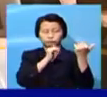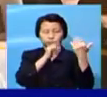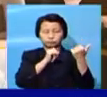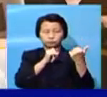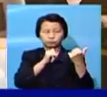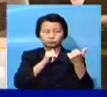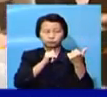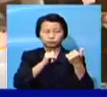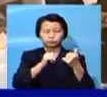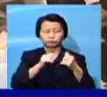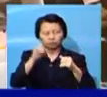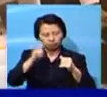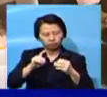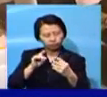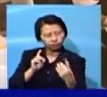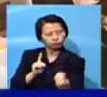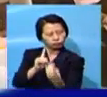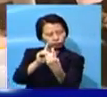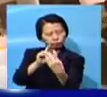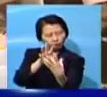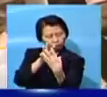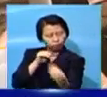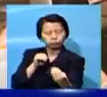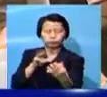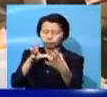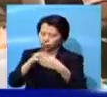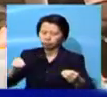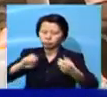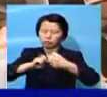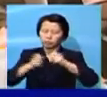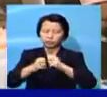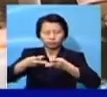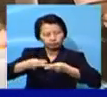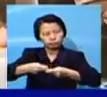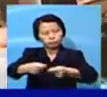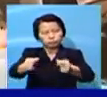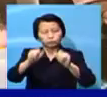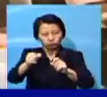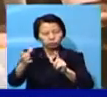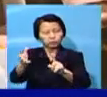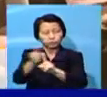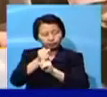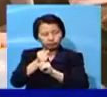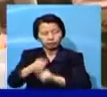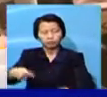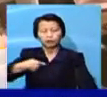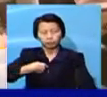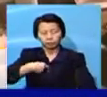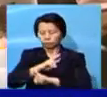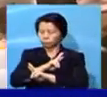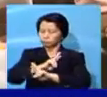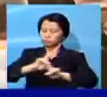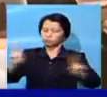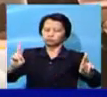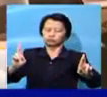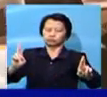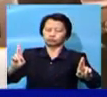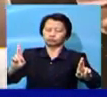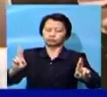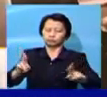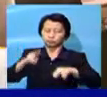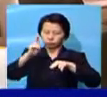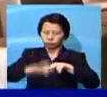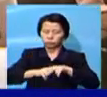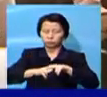bawa satu penyelesaian akan dapat di dicapai saya sedia